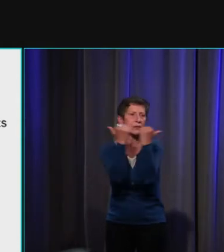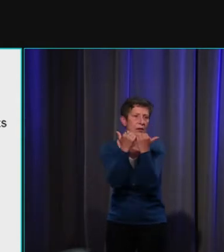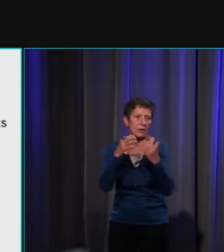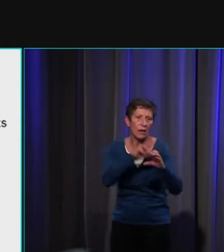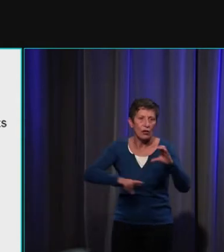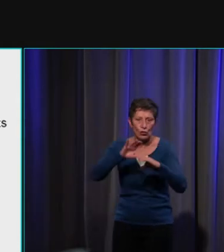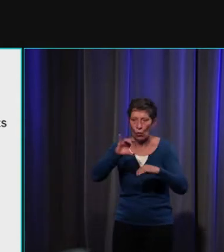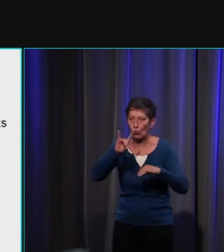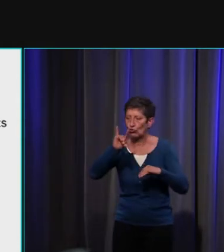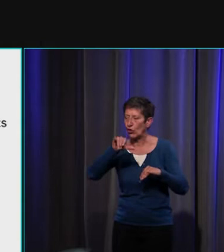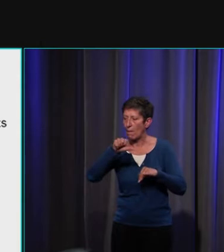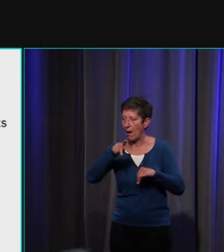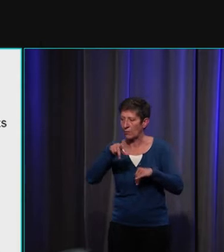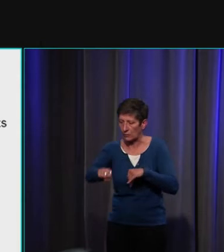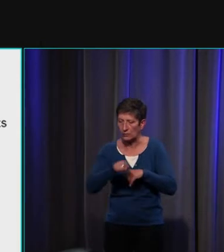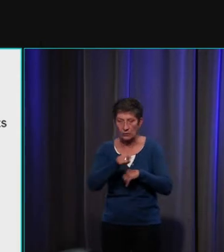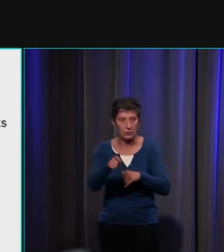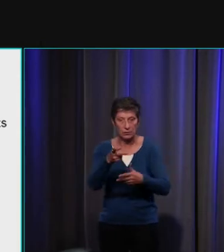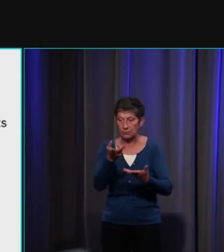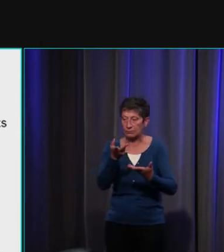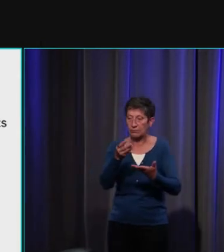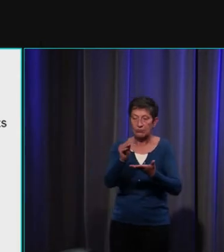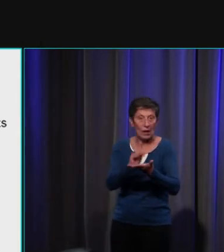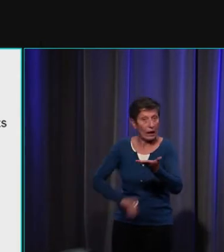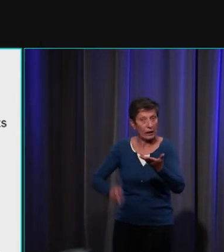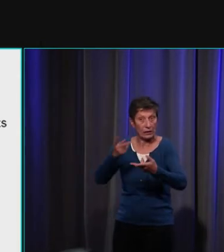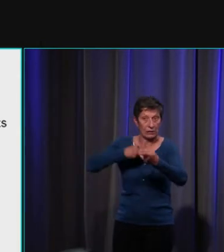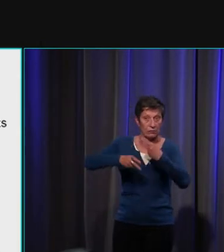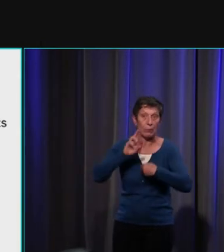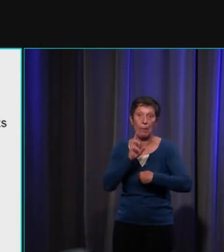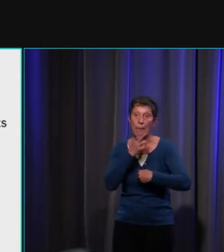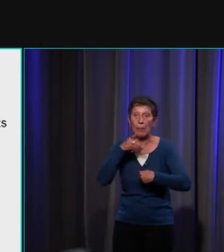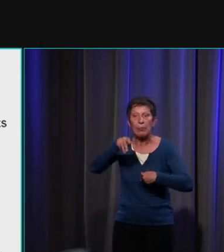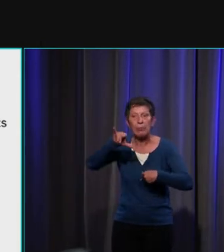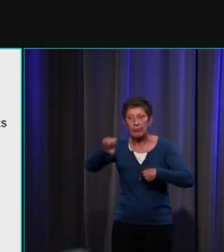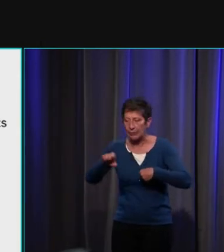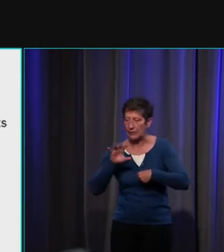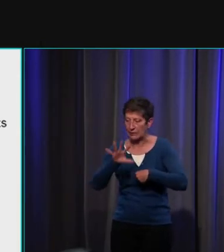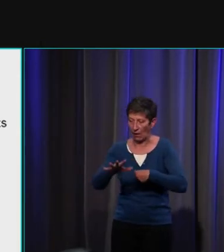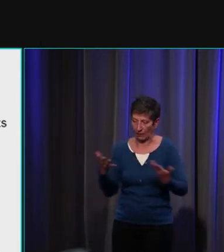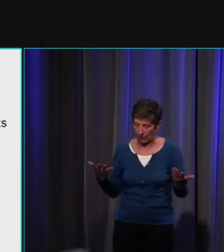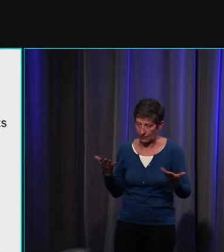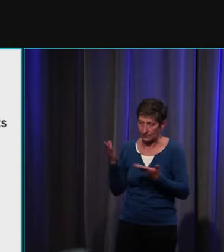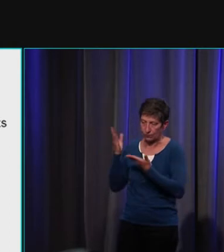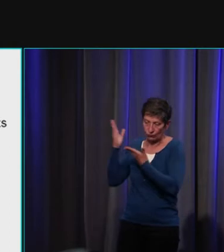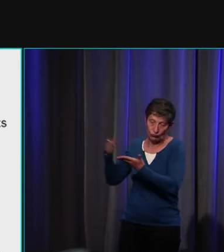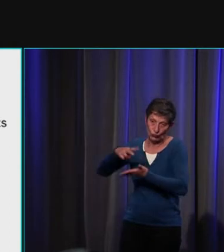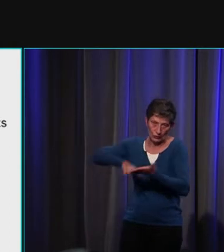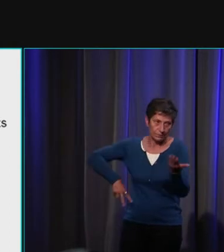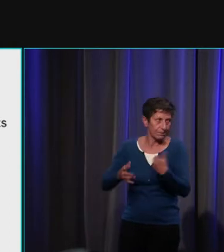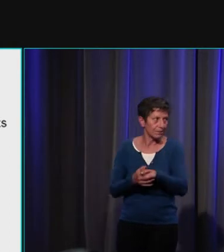écrit au pape sy 5 il compte que justifierait la guerre contre les infidèles sous prétexte de leur idolâtrie